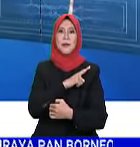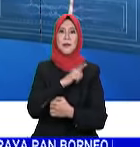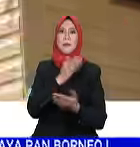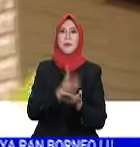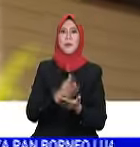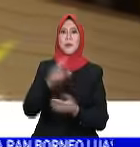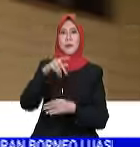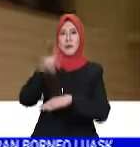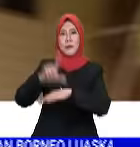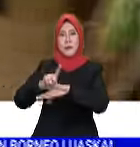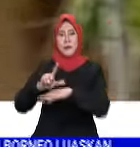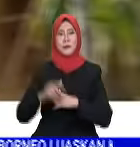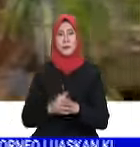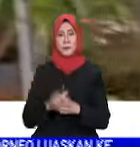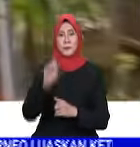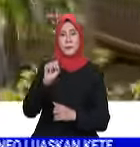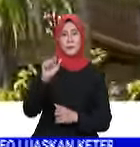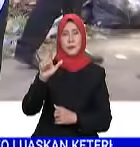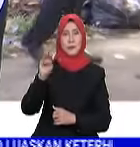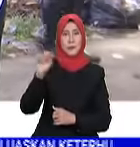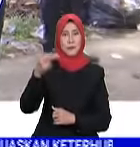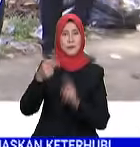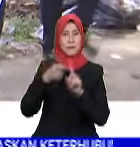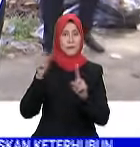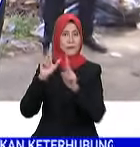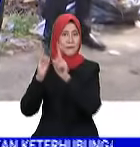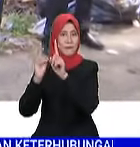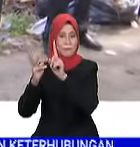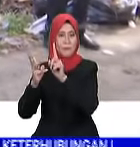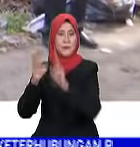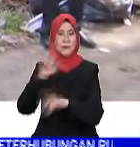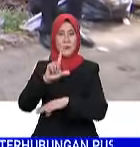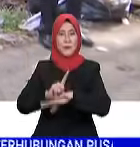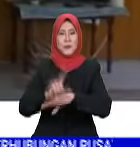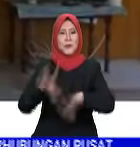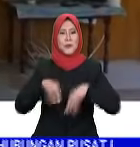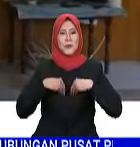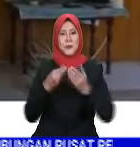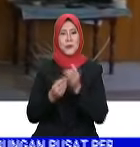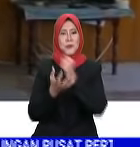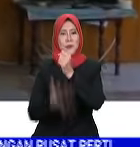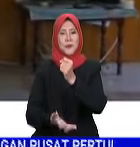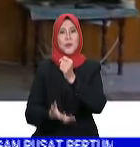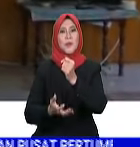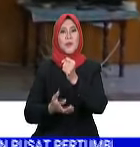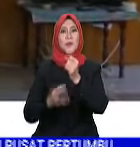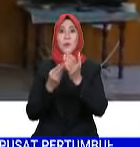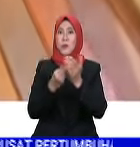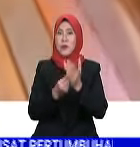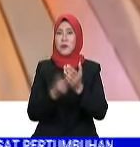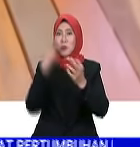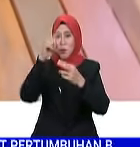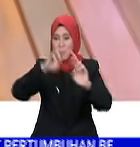Labuan. Selmah Kasim sebagai klien Jabatan Kebajikan Masyarakat JKM Labuan menerima dana projek baik pulih rumah itu